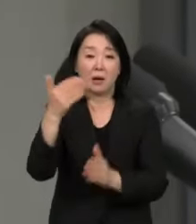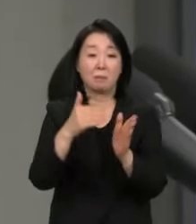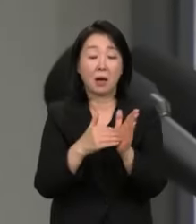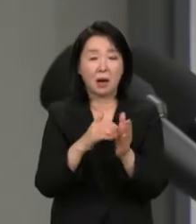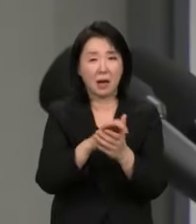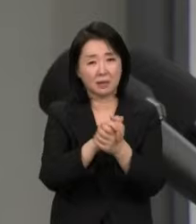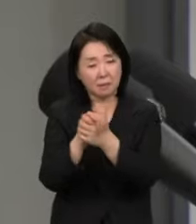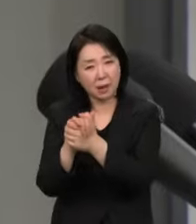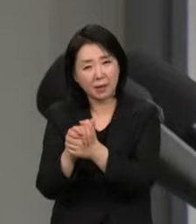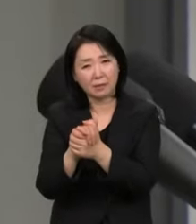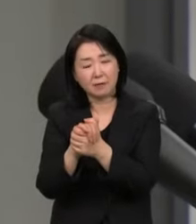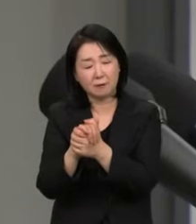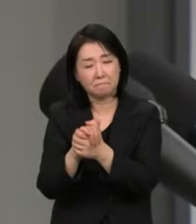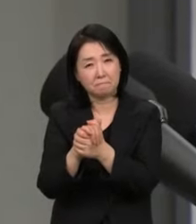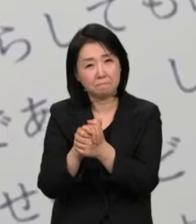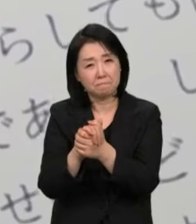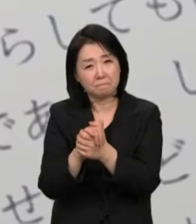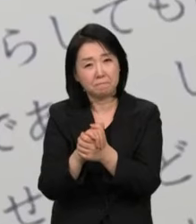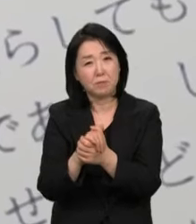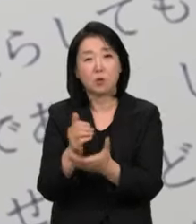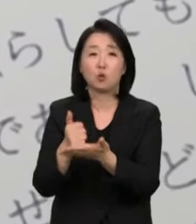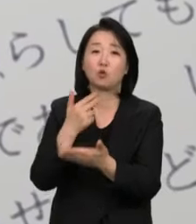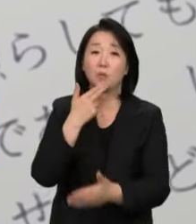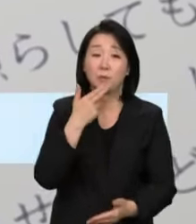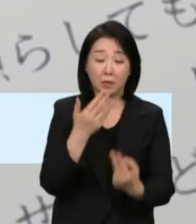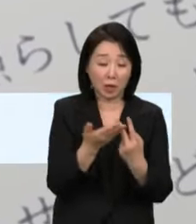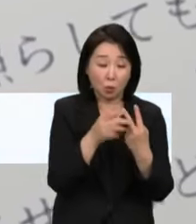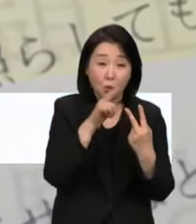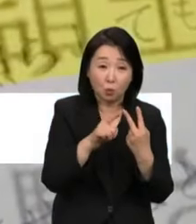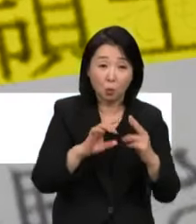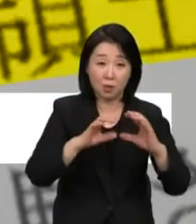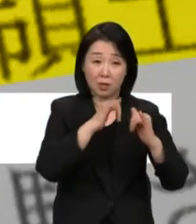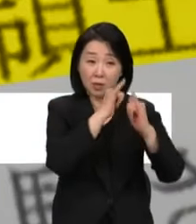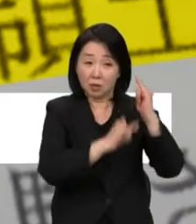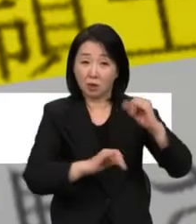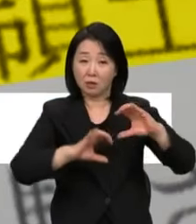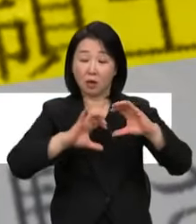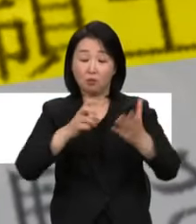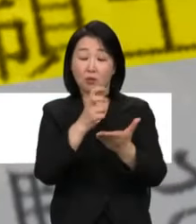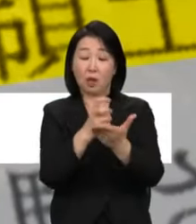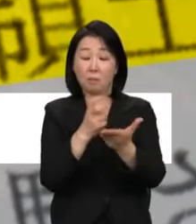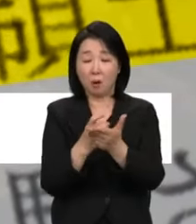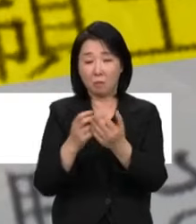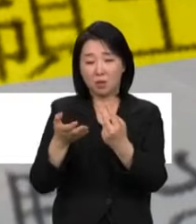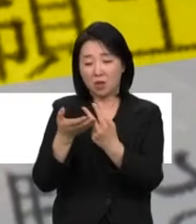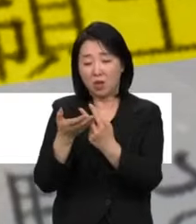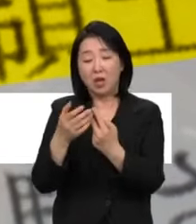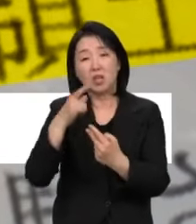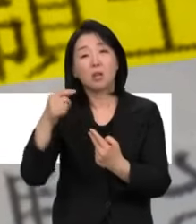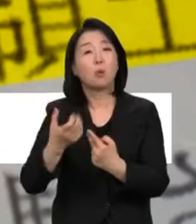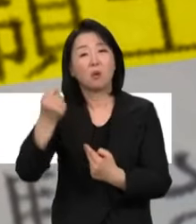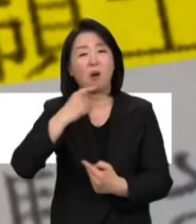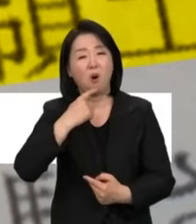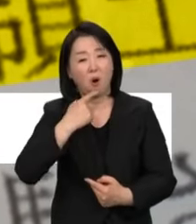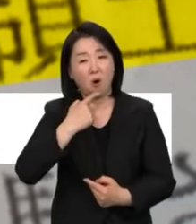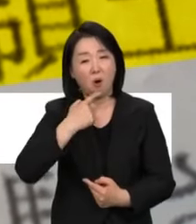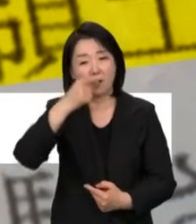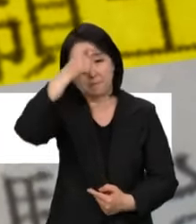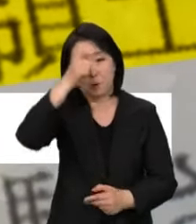파트너로서 존중은 없었습니다. 독도는 역사나 국제법상 일본 고유의 영토라는 억지 주장을 또다시